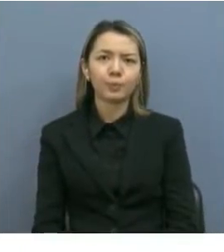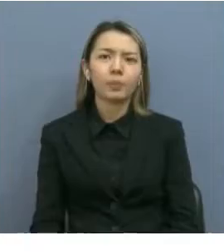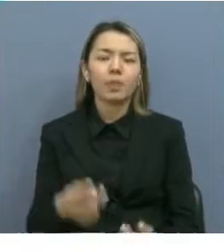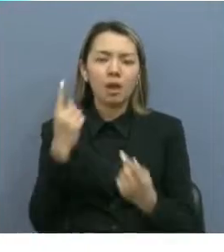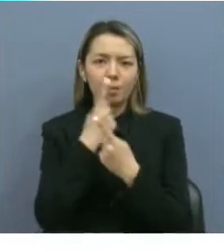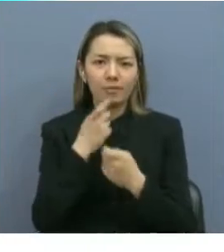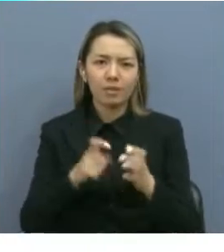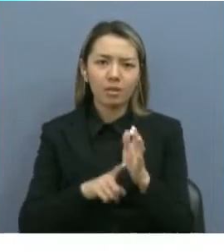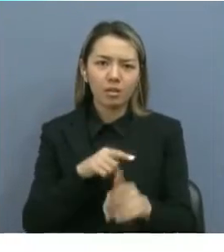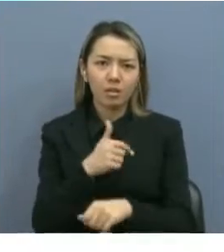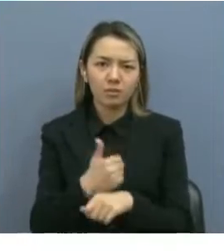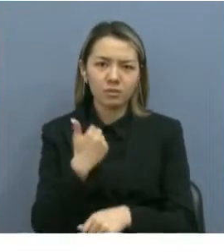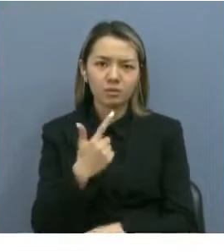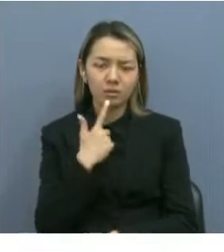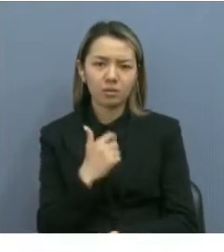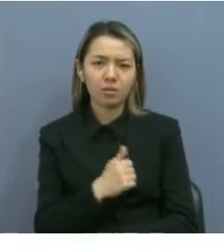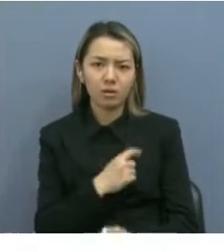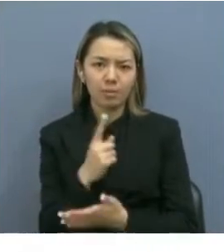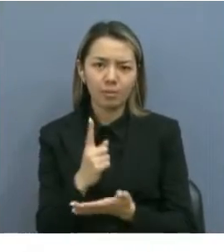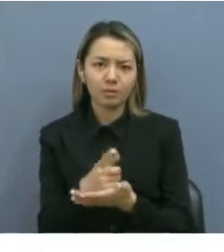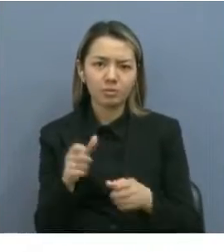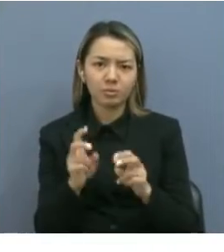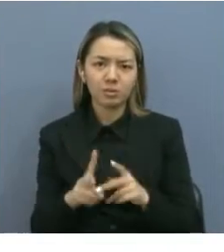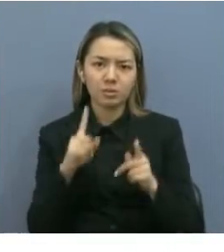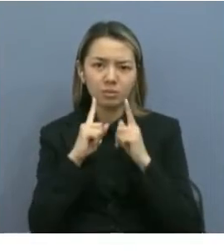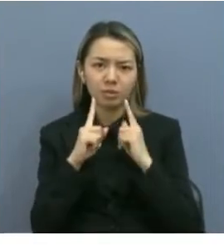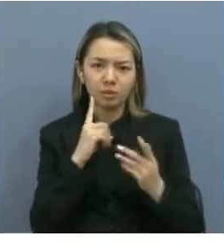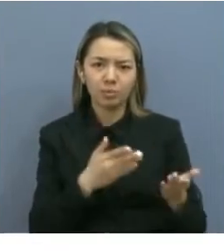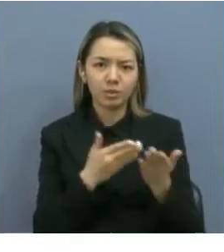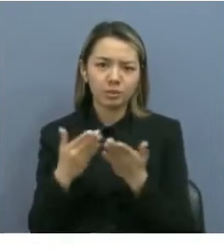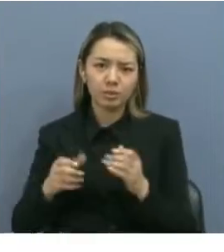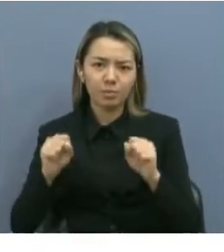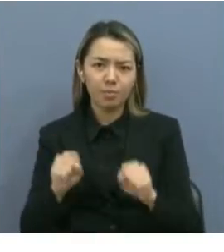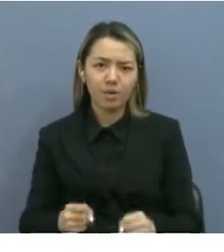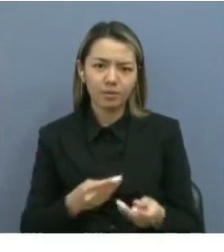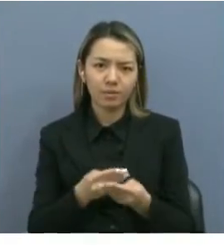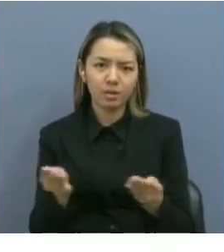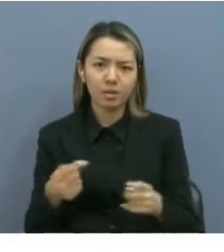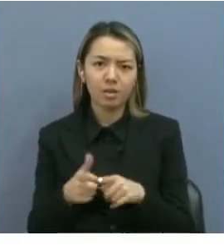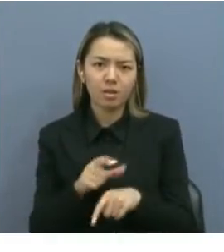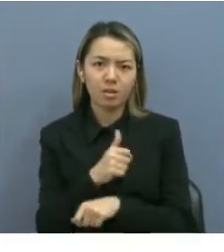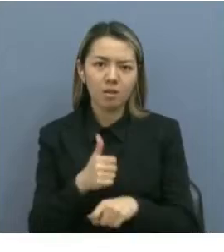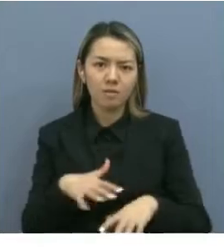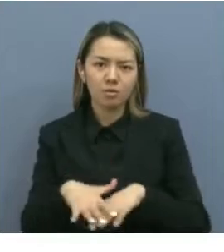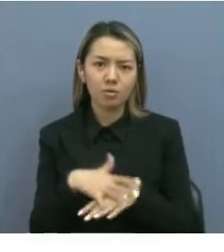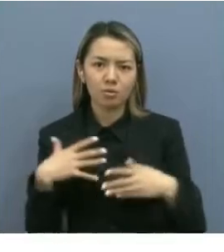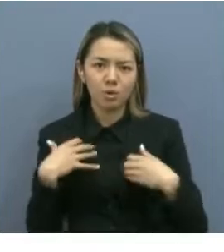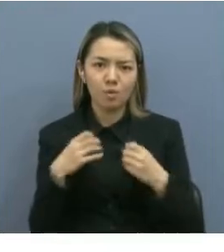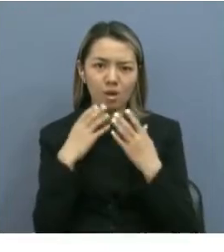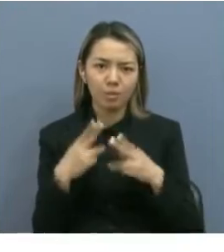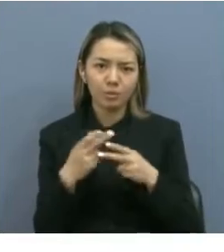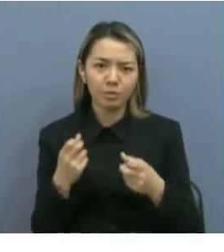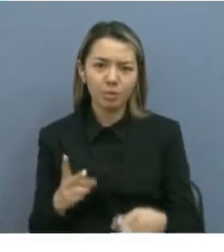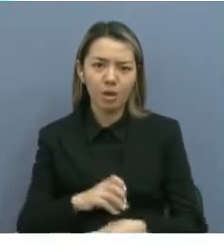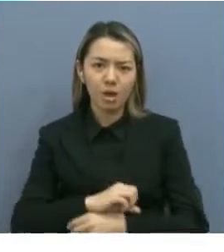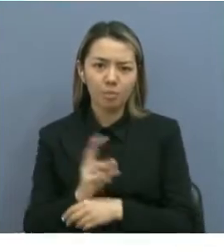Жарлықтың басты мазмұны әкімдерге әскери міндеттілерді арнайы жиындарға шақыртуға құқық беру. Бұл шараның басты мақсаты халықтың денсаулығы мен қауіпсіздігін